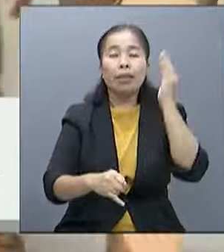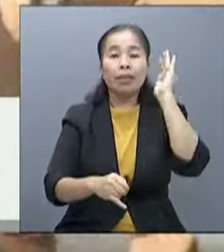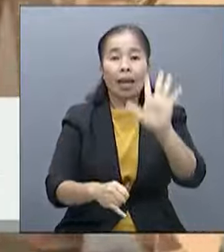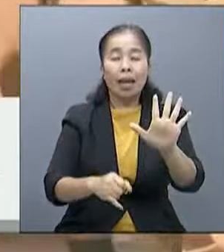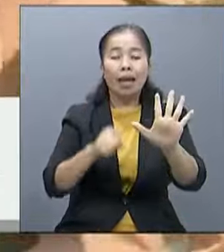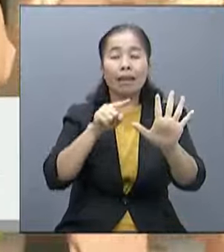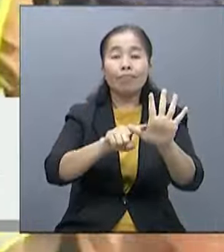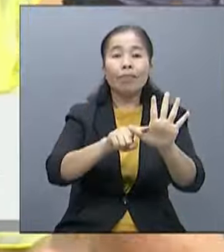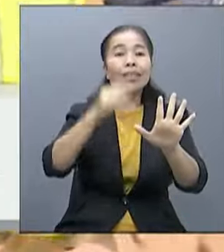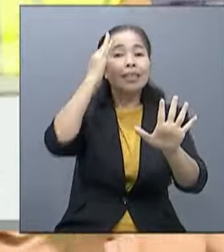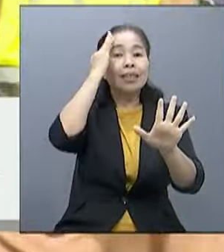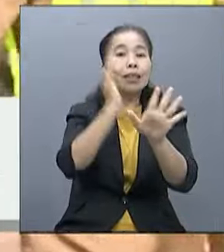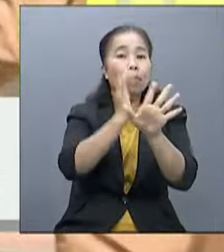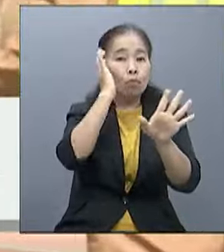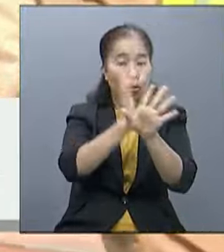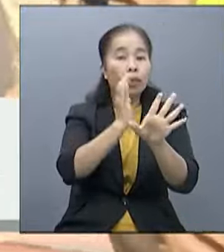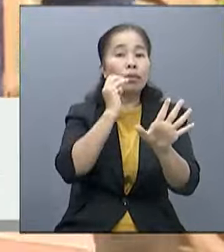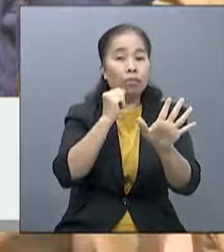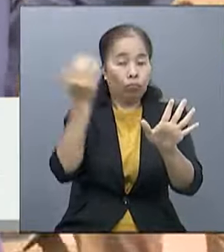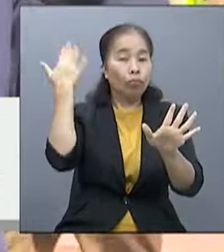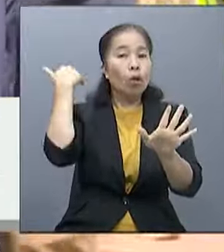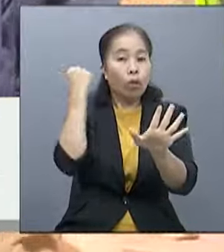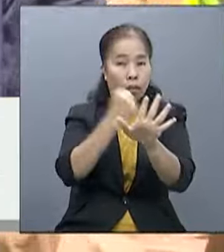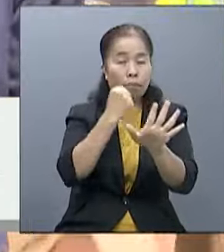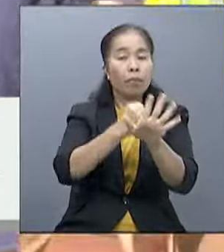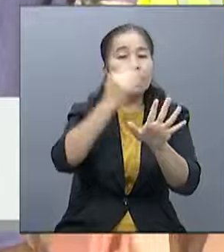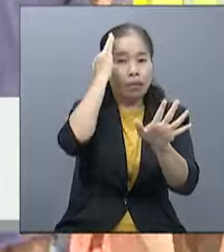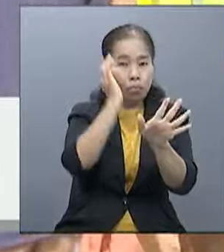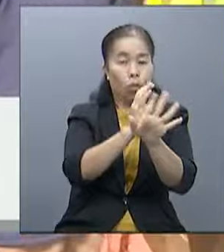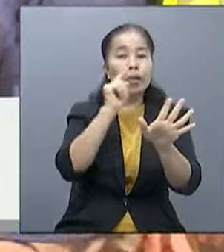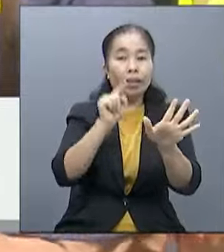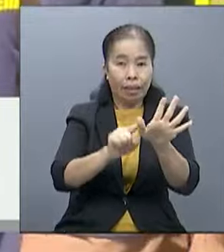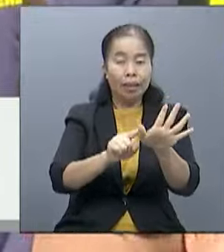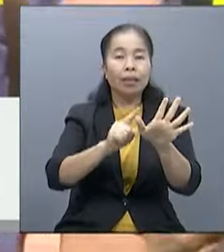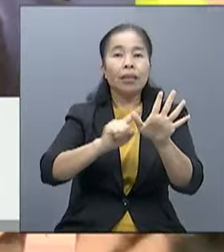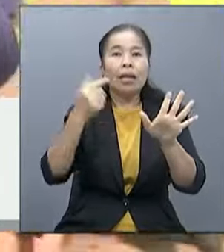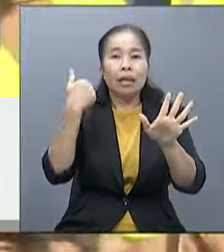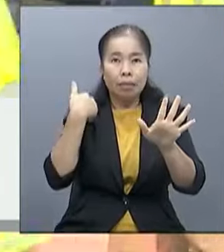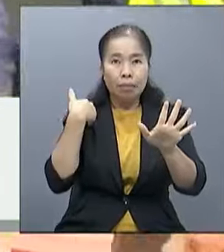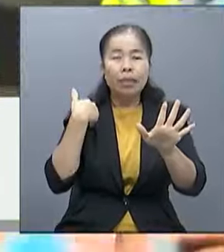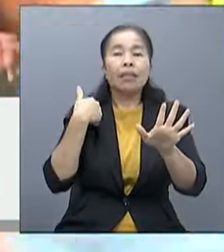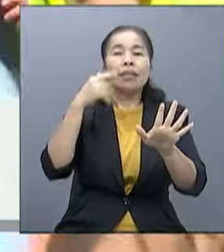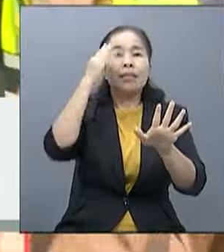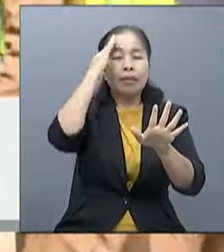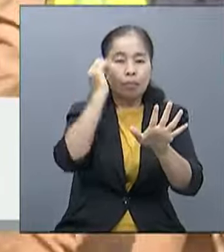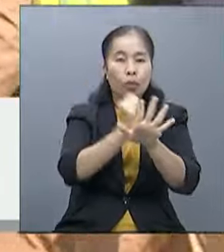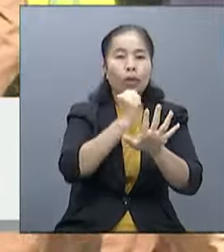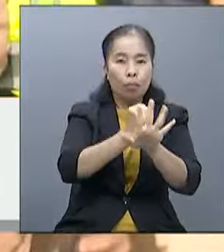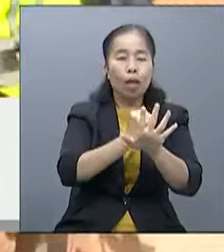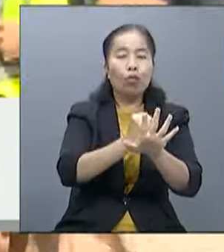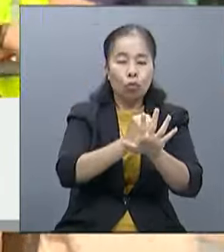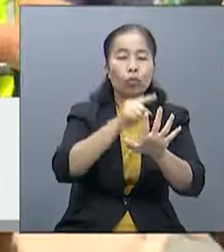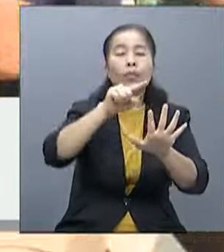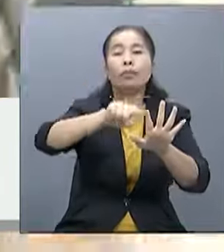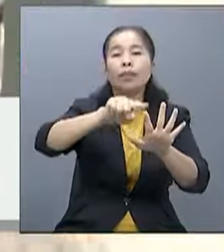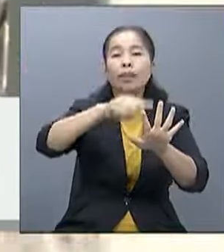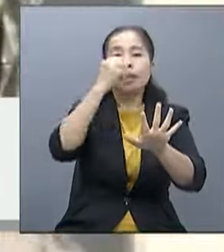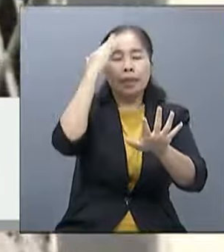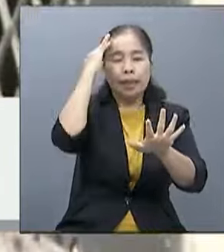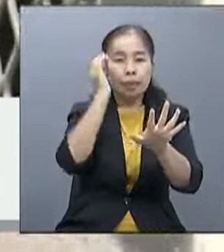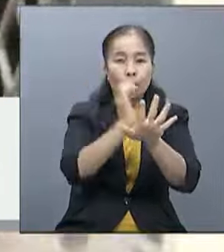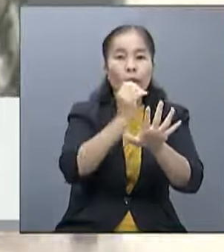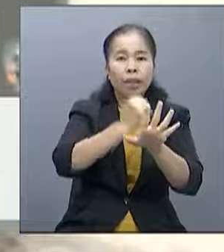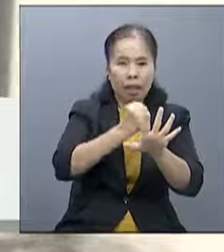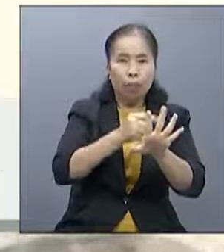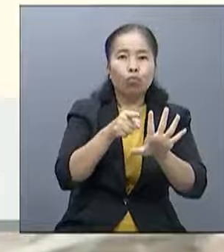หรือว่าบอสคนนี้เป็นอดีตข้าราชการตำรวจนะคะแต่ว่ามีตำรวจที่อยู่ในราชการก็คือ 10ตำรวจเอกภูวเดช